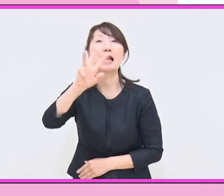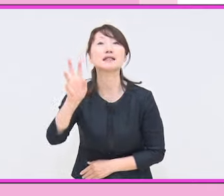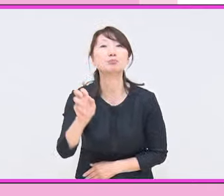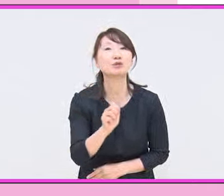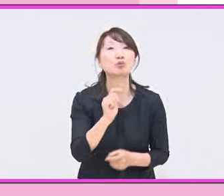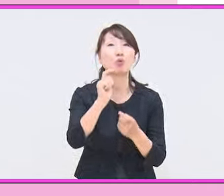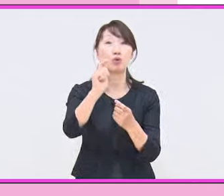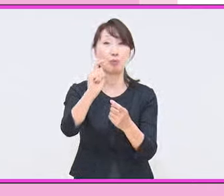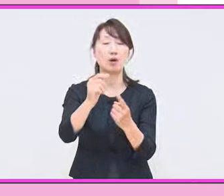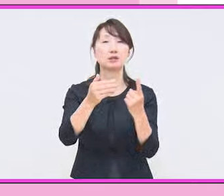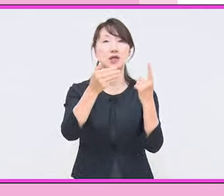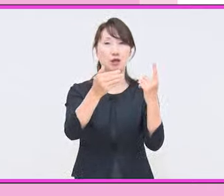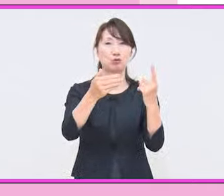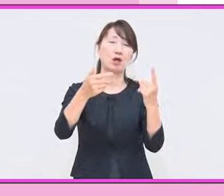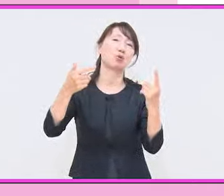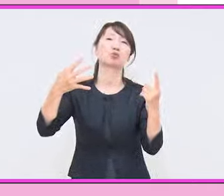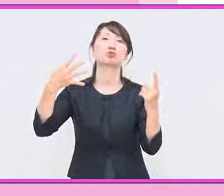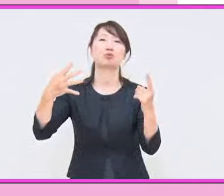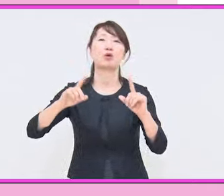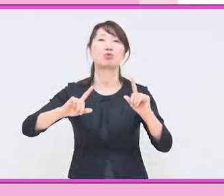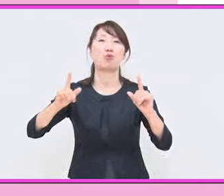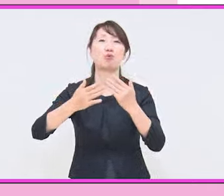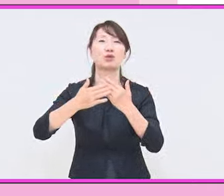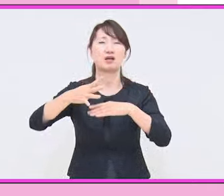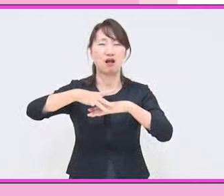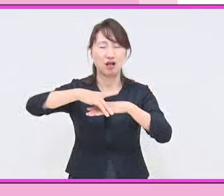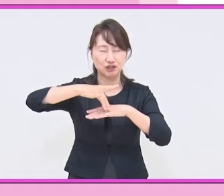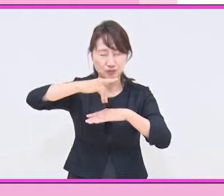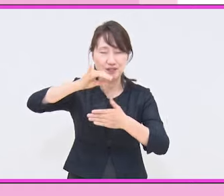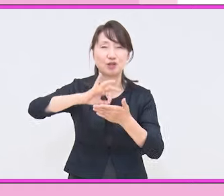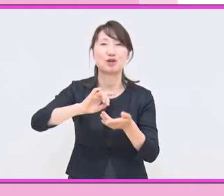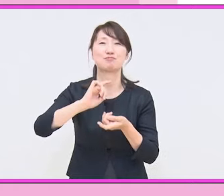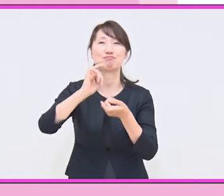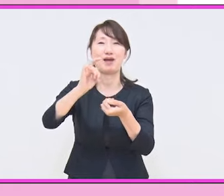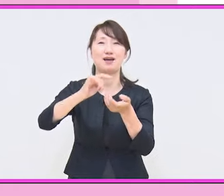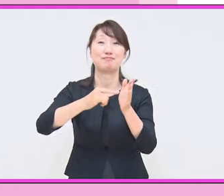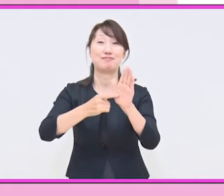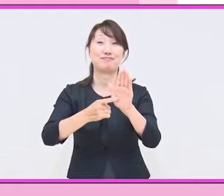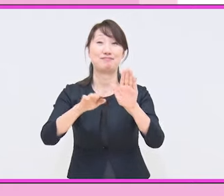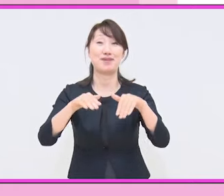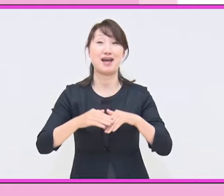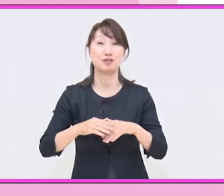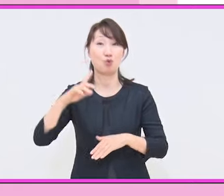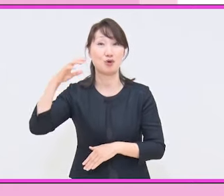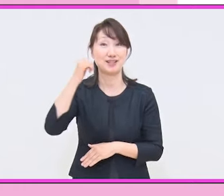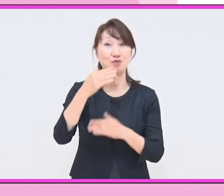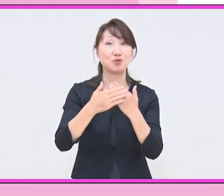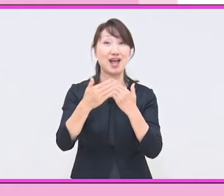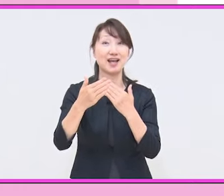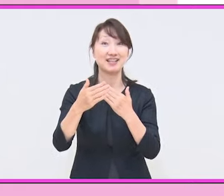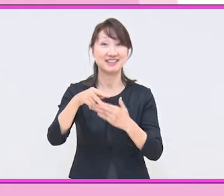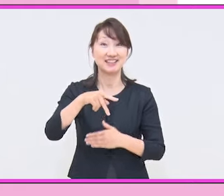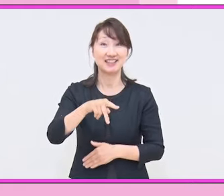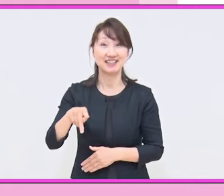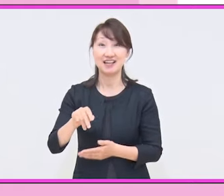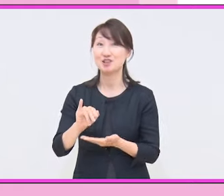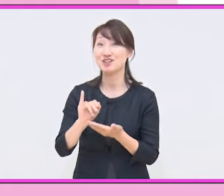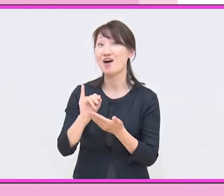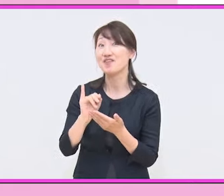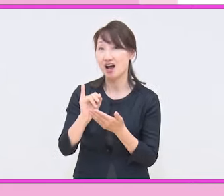葉は1964年の東京大会で初めて使われたんです。その記念すべき大会にカズさんは競技とし